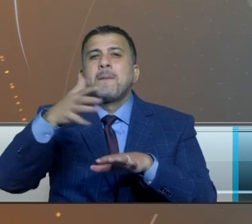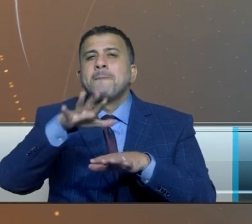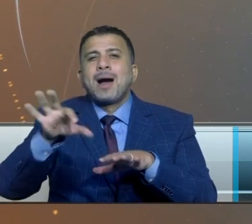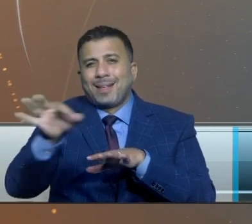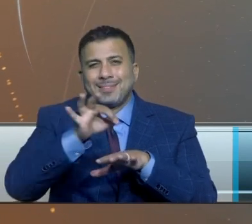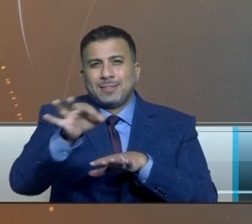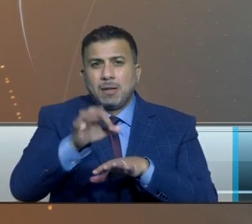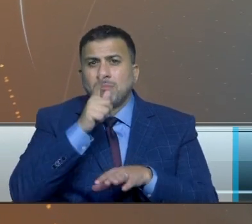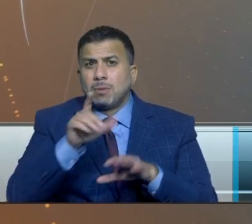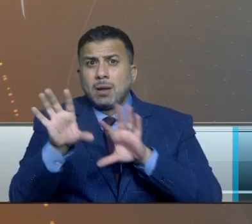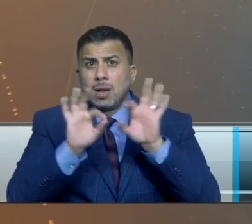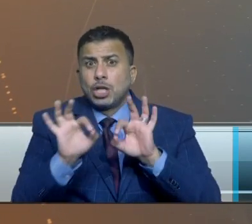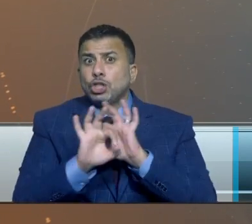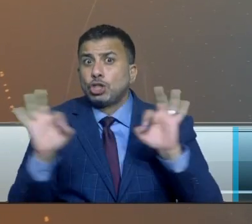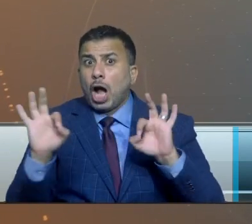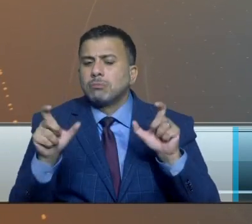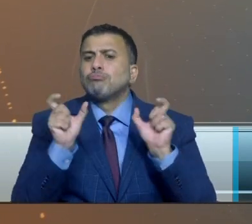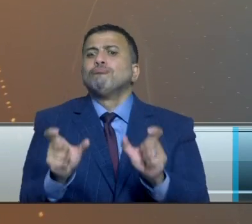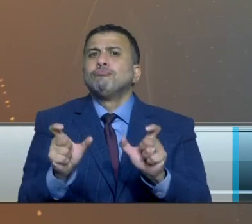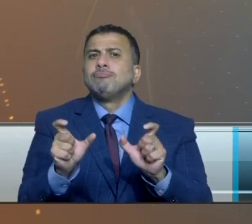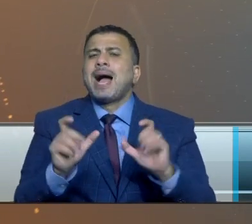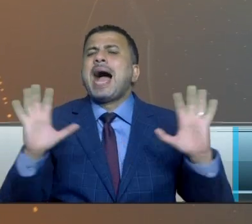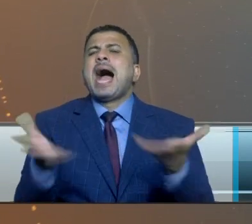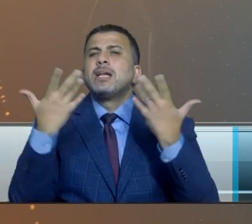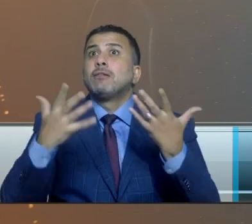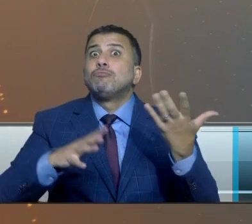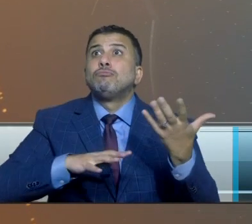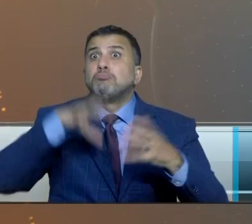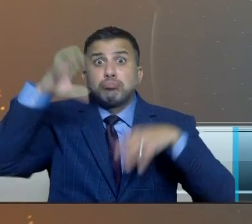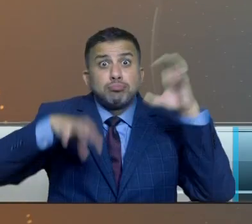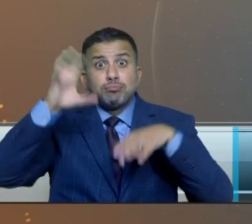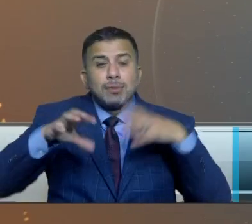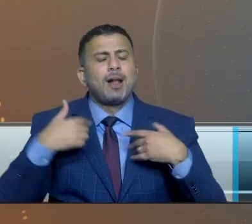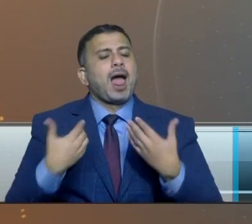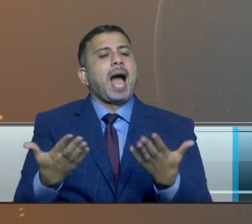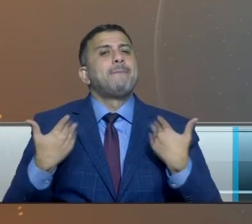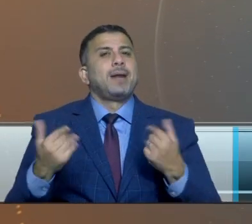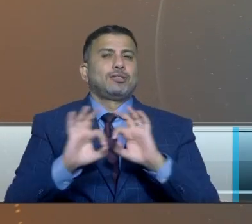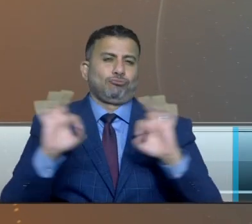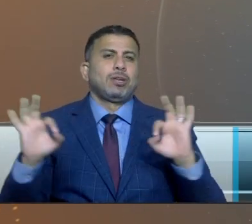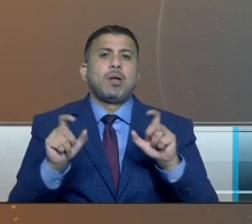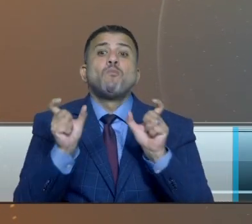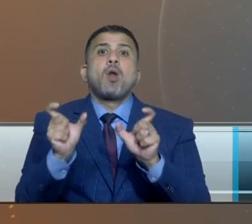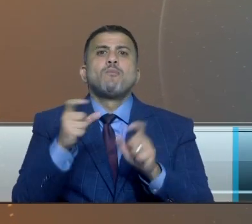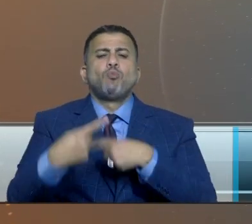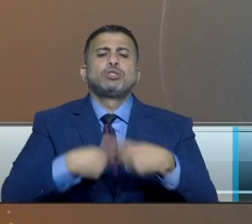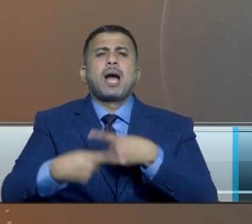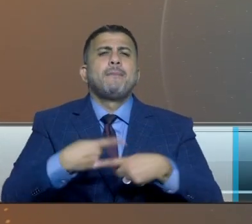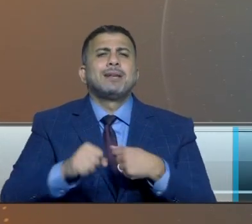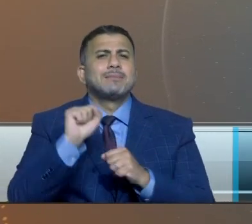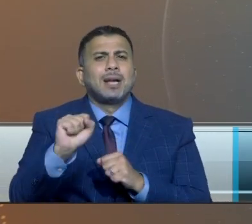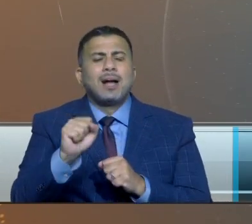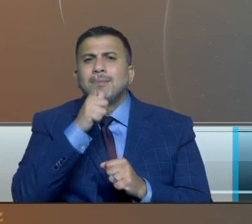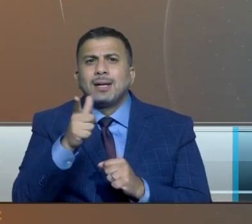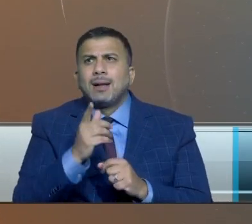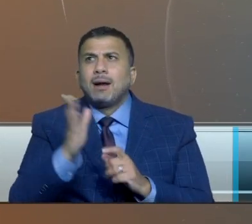وناقش الفريق سبل رفع الجاهزيه للتعامل مع اي تطورات خلال الحاله المداريه من خلال مراقبه ومتابعه مسار